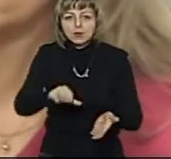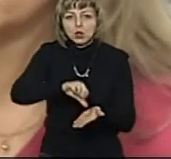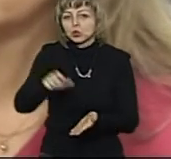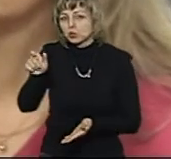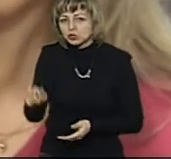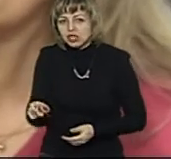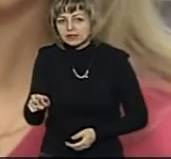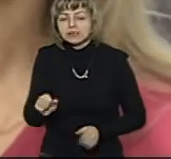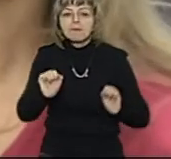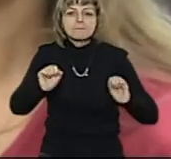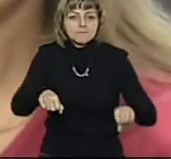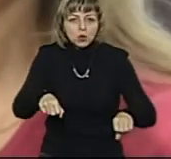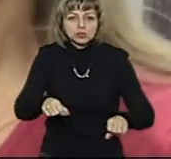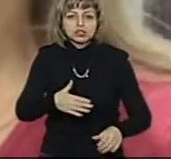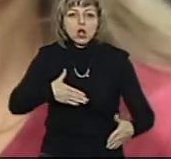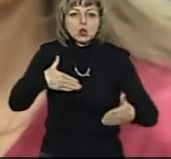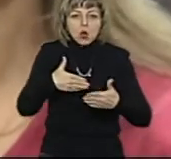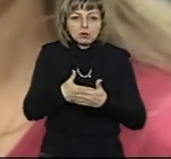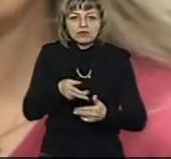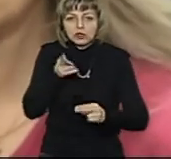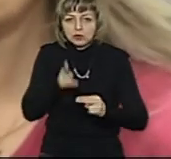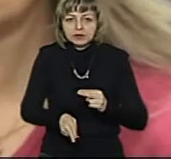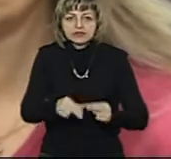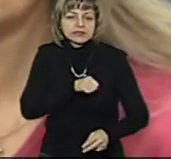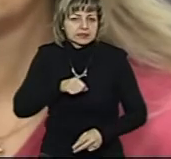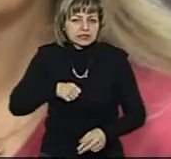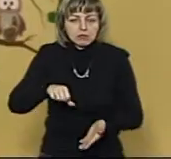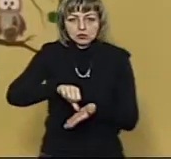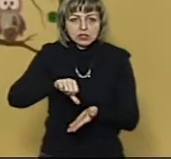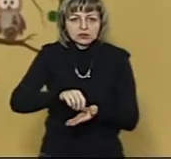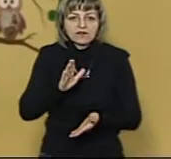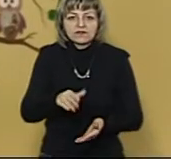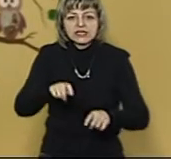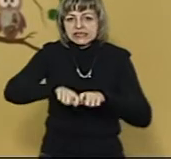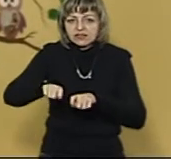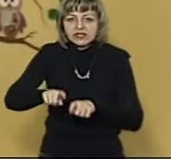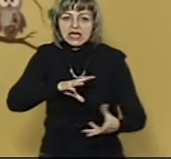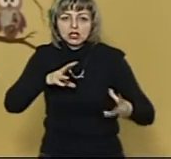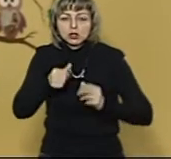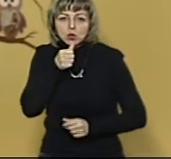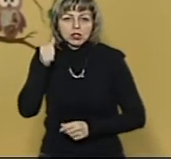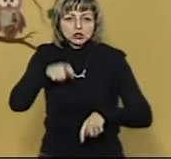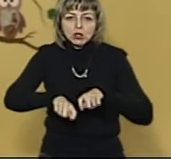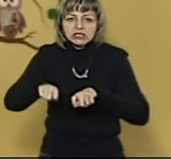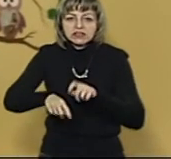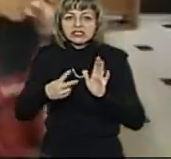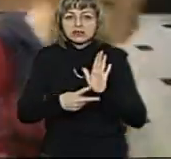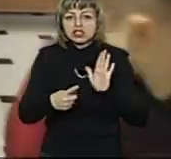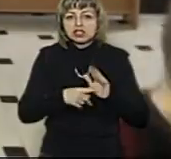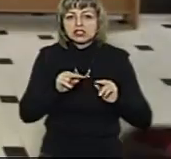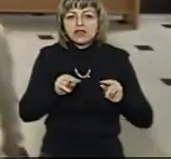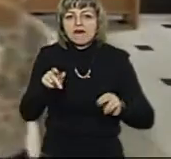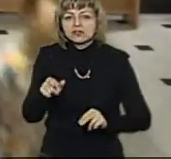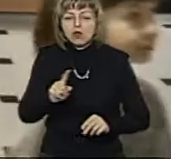учасник сертифікації може добровільно припинити участь в сертифікації. За результатами торішнього тестування, 76